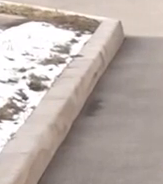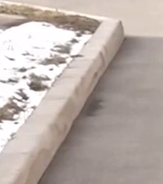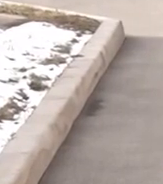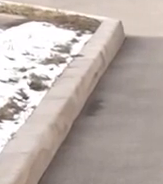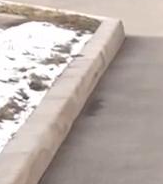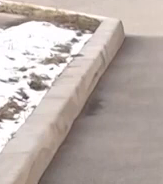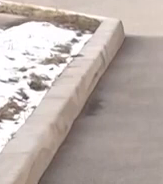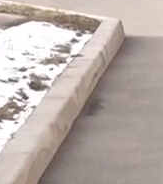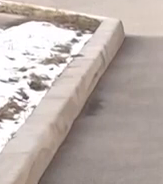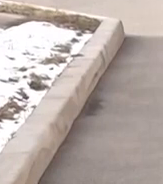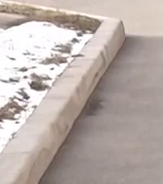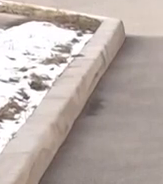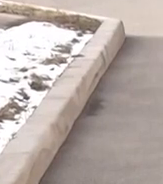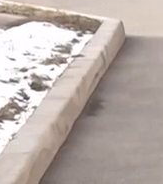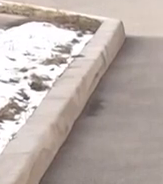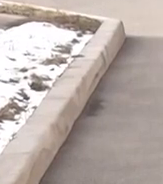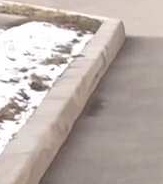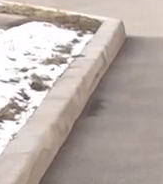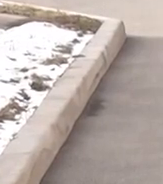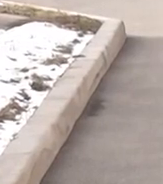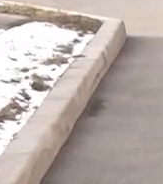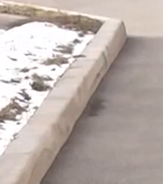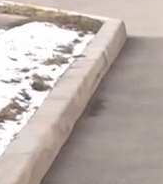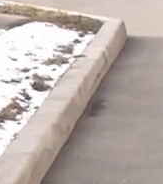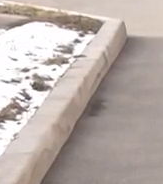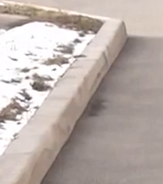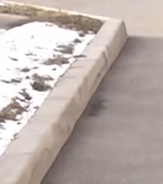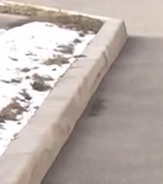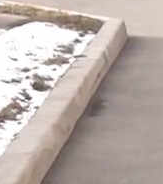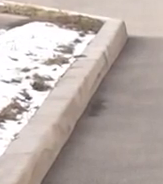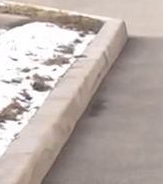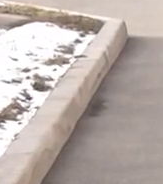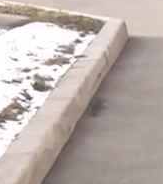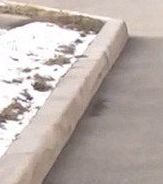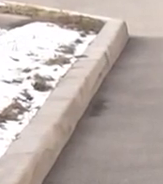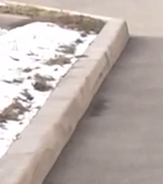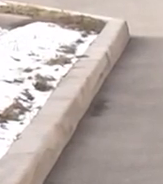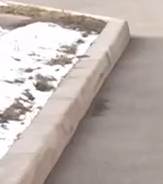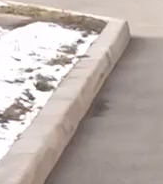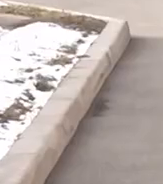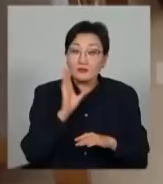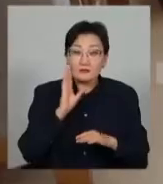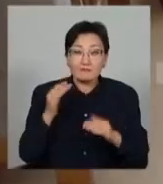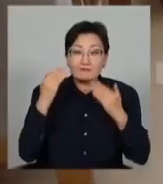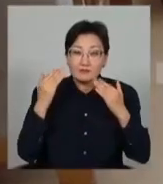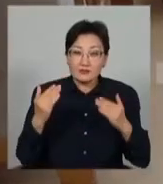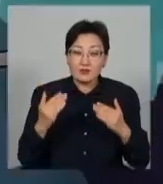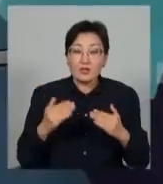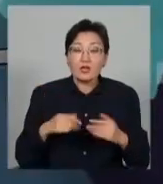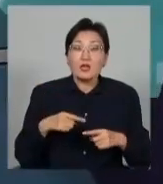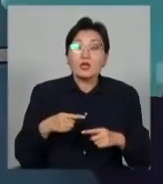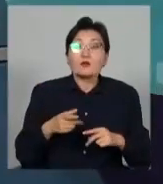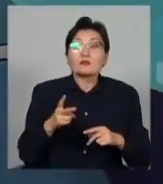забрать его. Если нужно, я сдам ДНК-тест на отцовство, но я уверен, что Танирберген – это мой сын. Это 100%. Неизвестно с